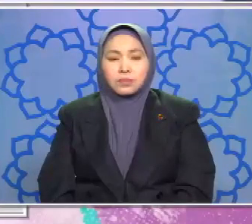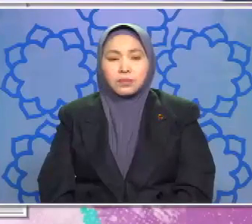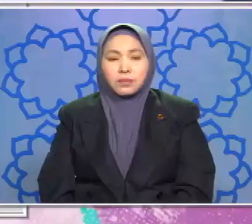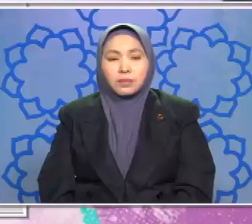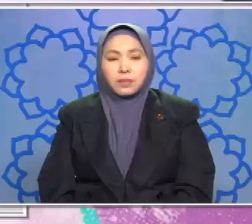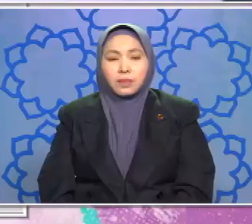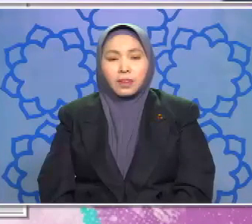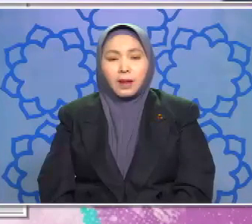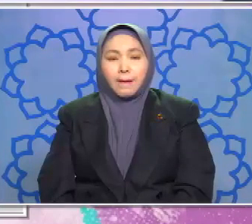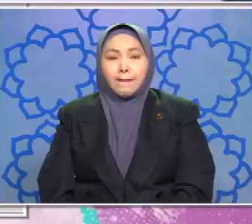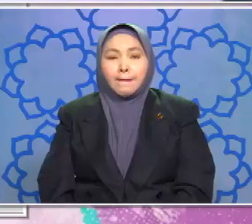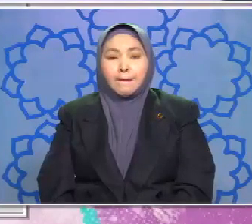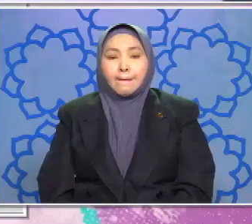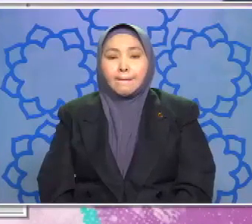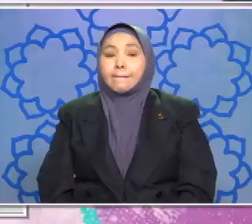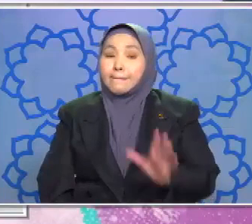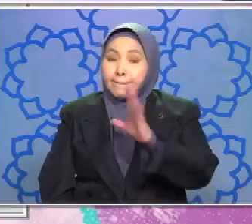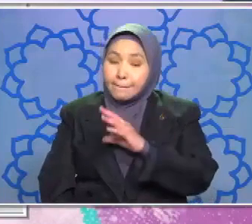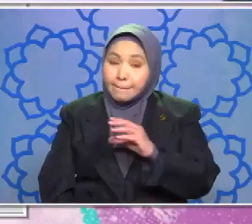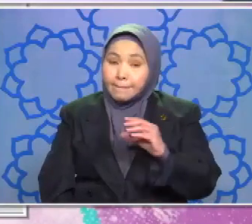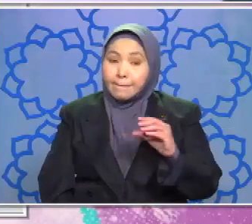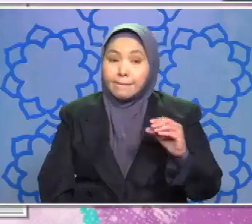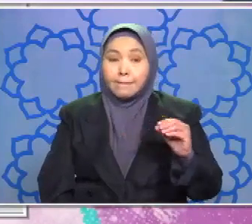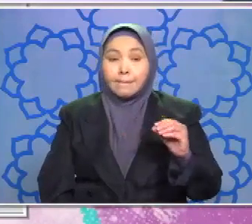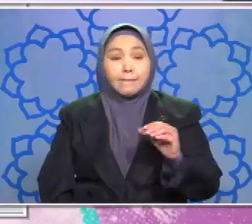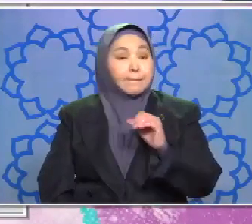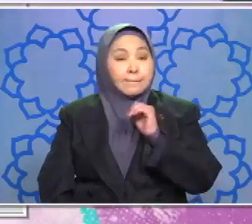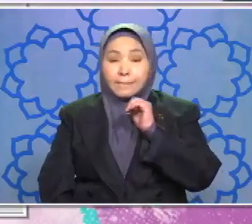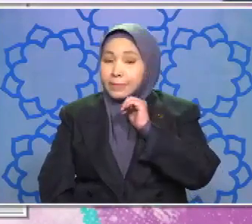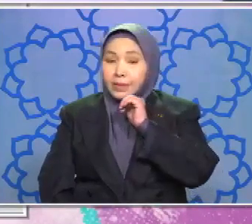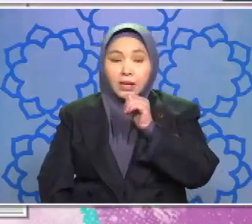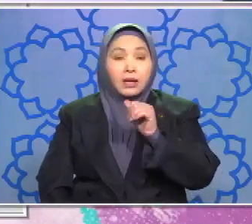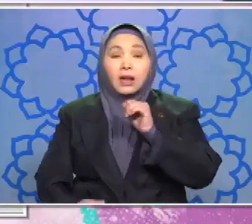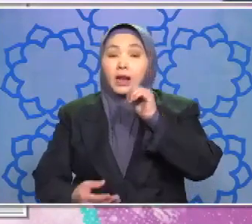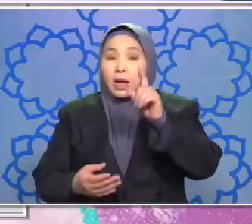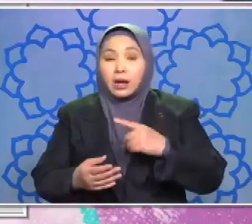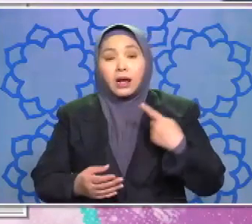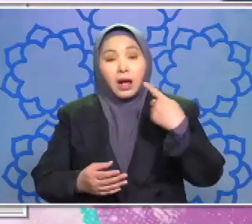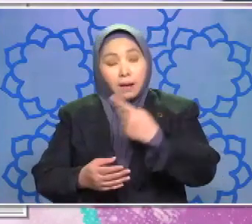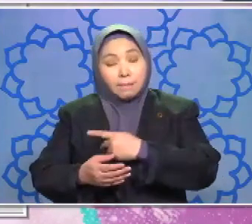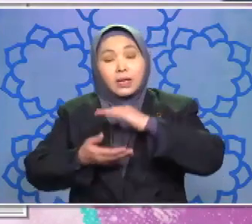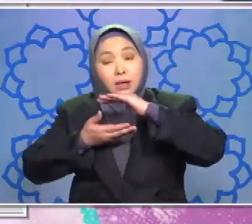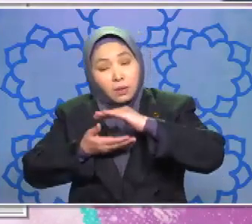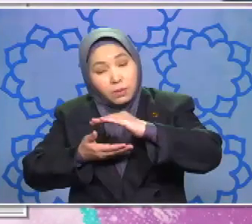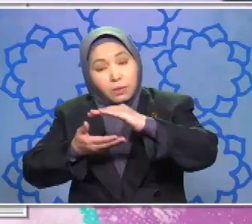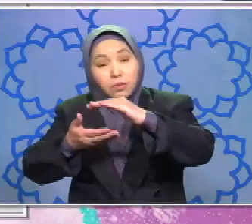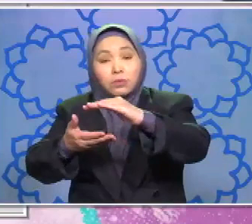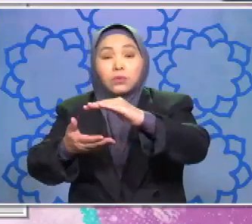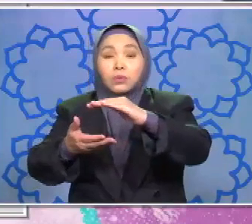وَمَا أَرْسَلْنَا أَرْسَلْنَا مِنْ